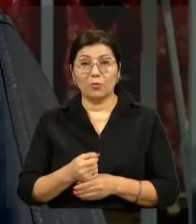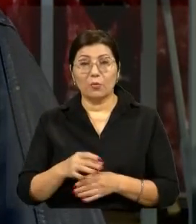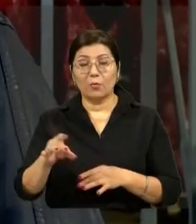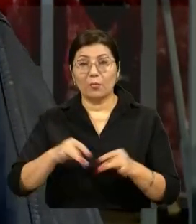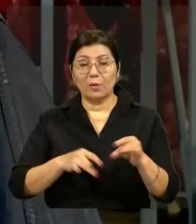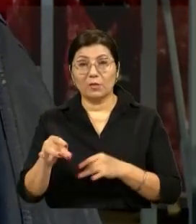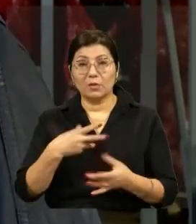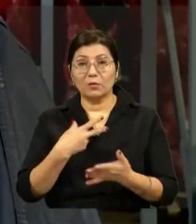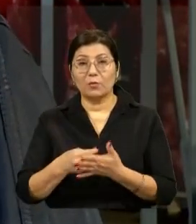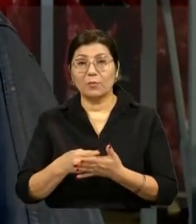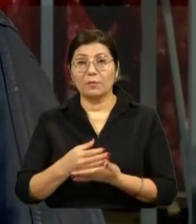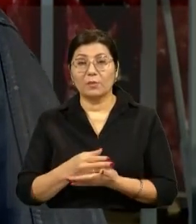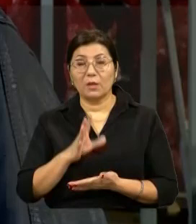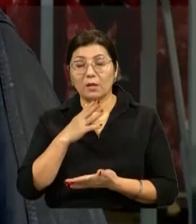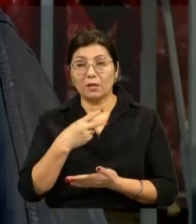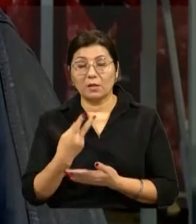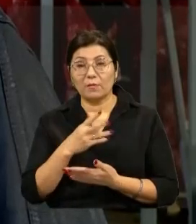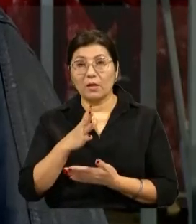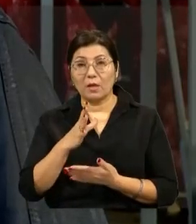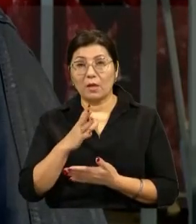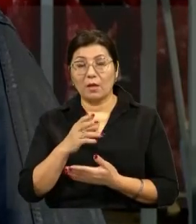типа, две машины